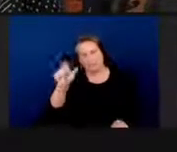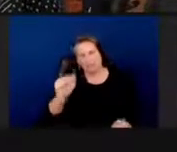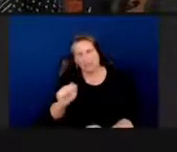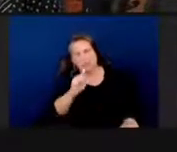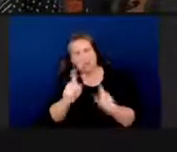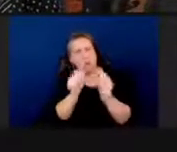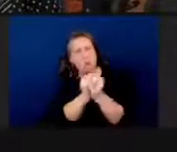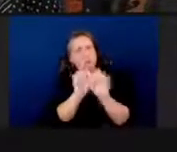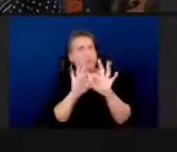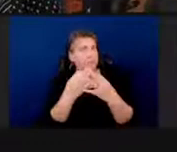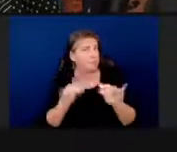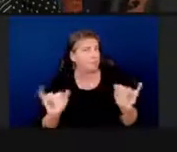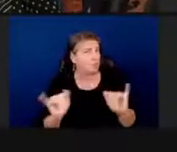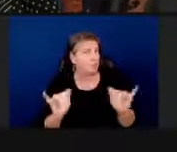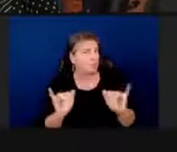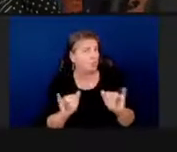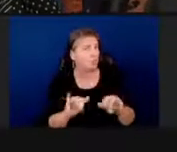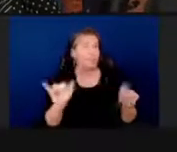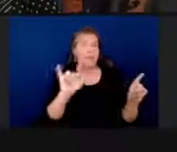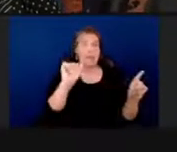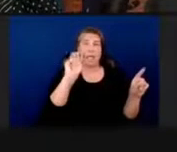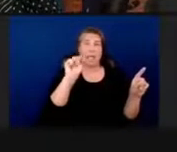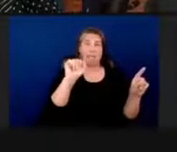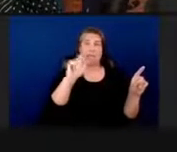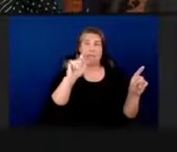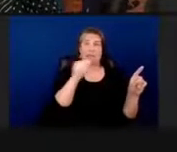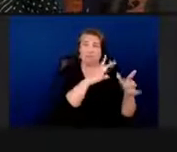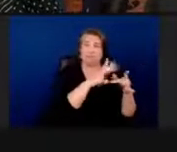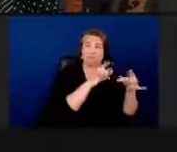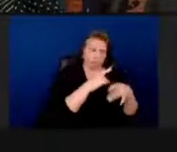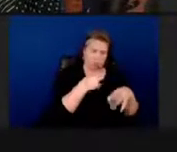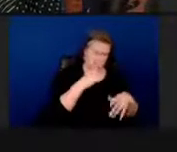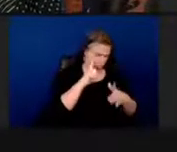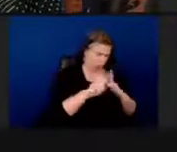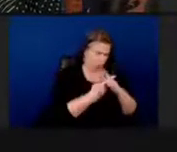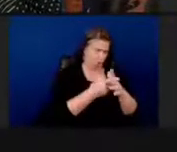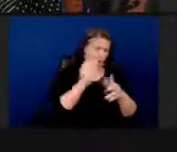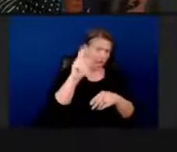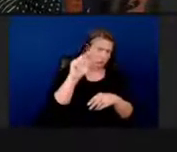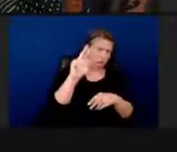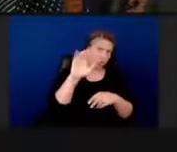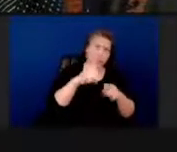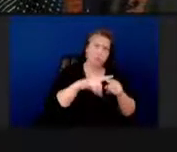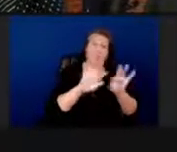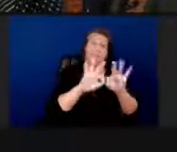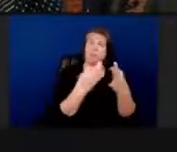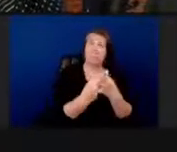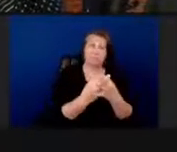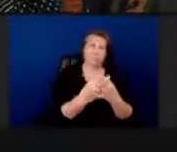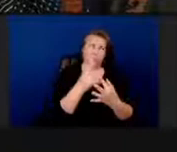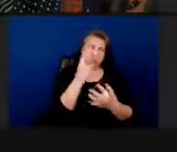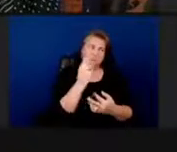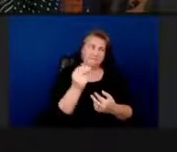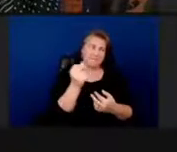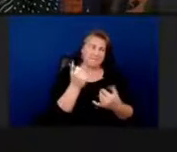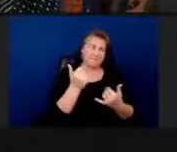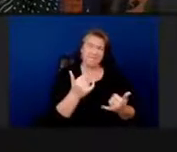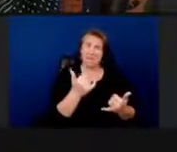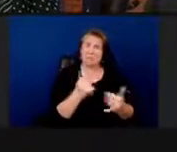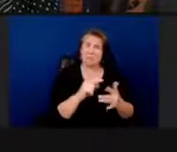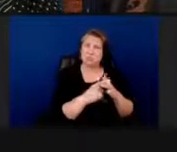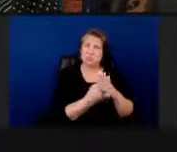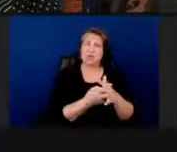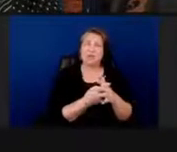Tutaanza pia kuzungumza na familia kama mwasilishaji alivyosema. Tutaanza kwenda kwenye familia